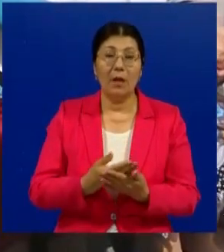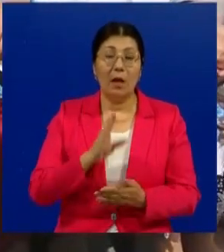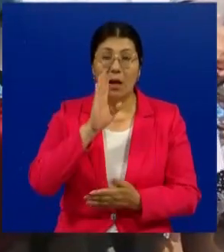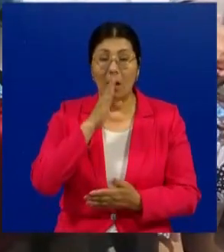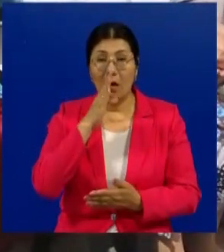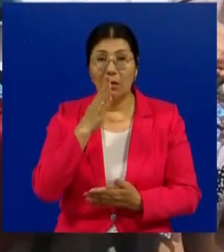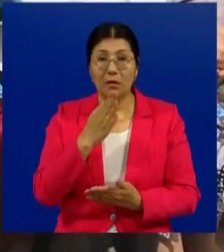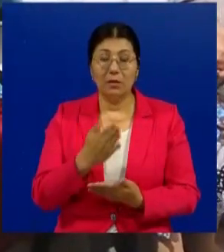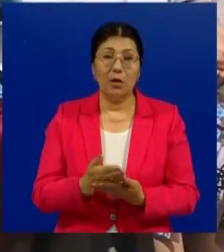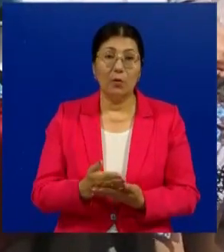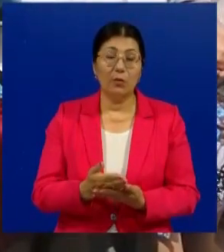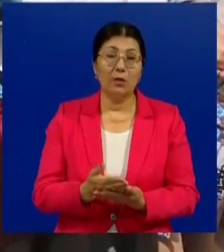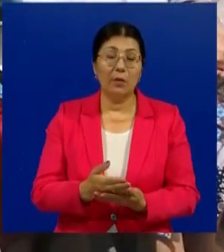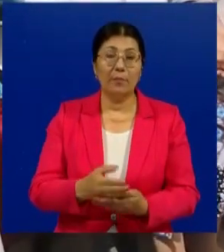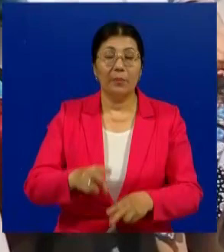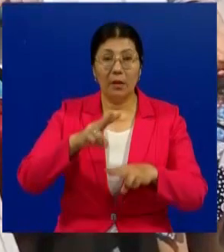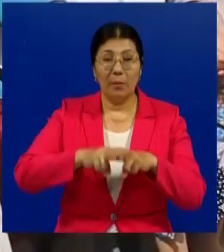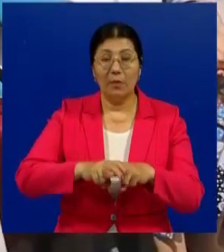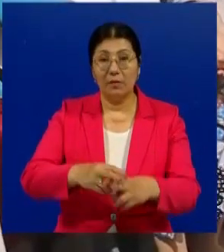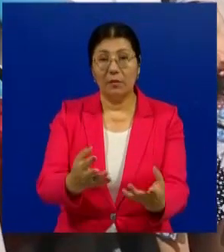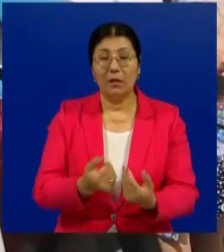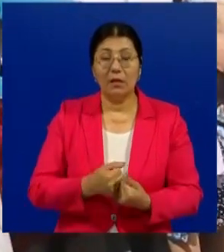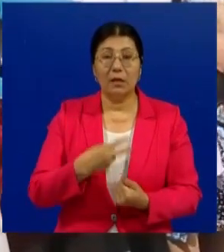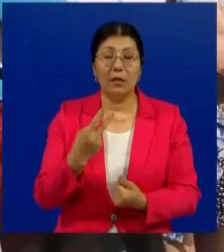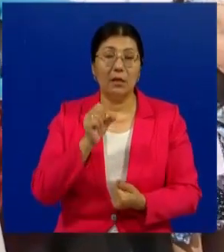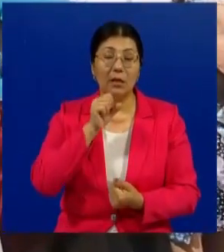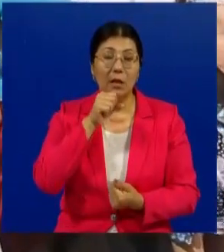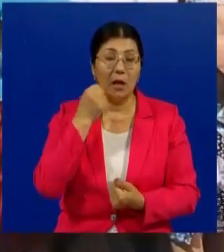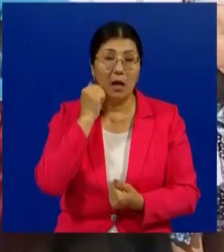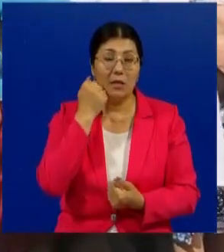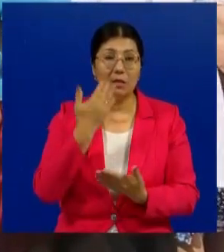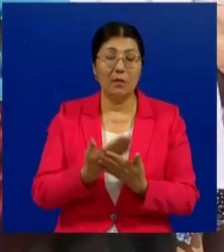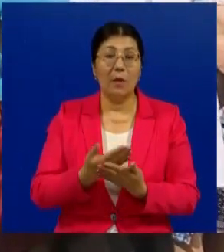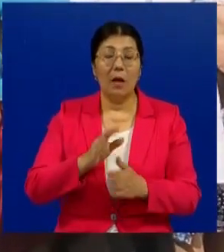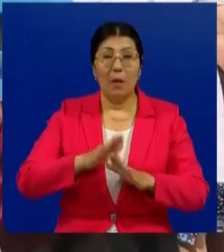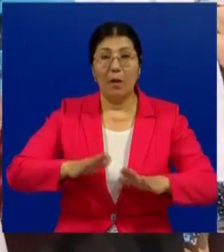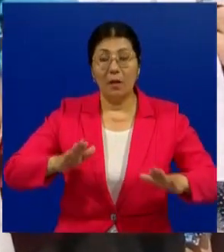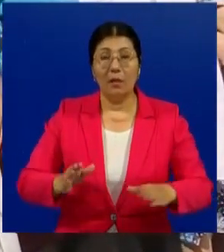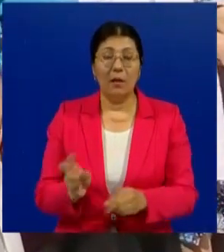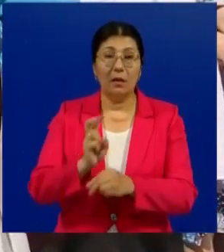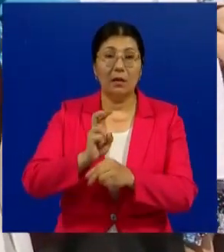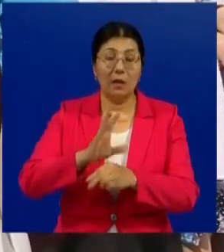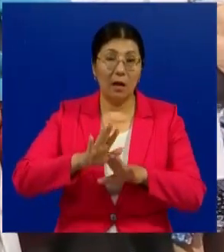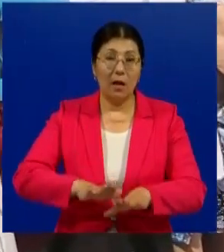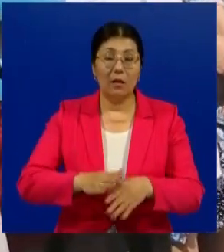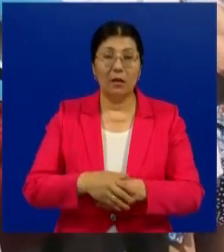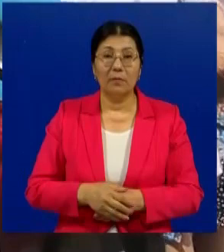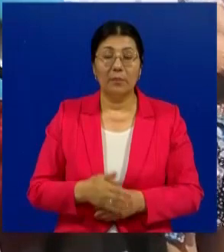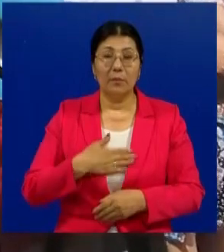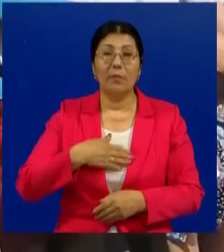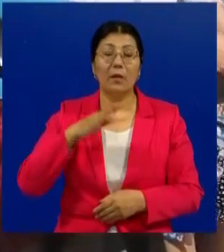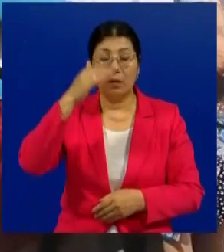алып кеткен. Екі әжем, төрт баласы, екі ұл, екі қызы қалған артында. Сол менің